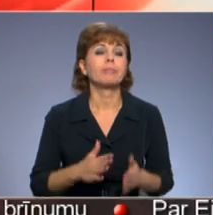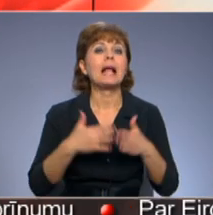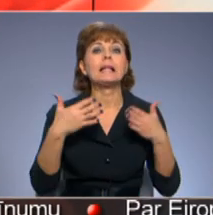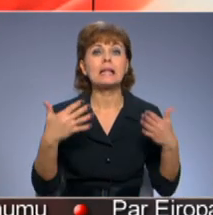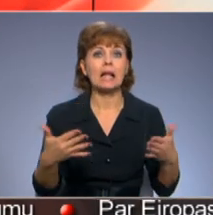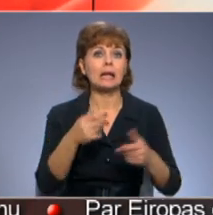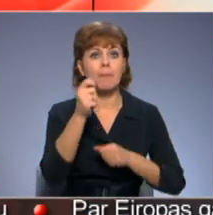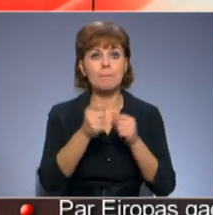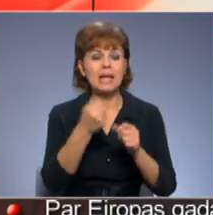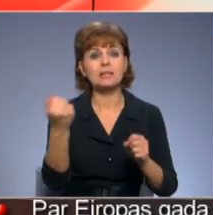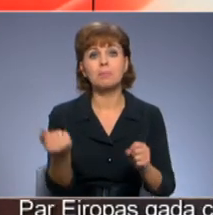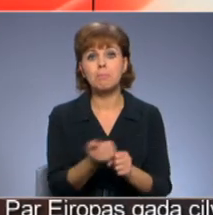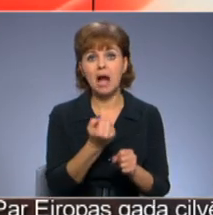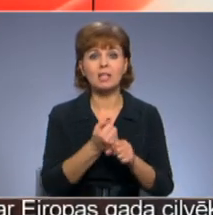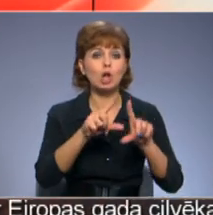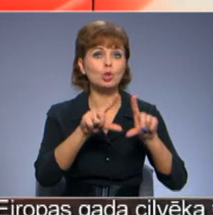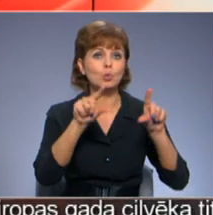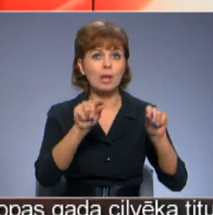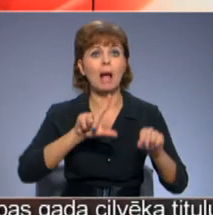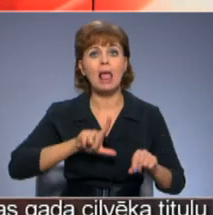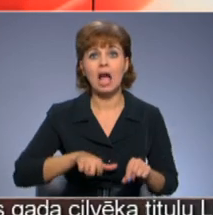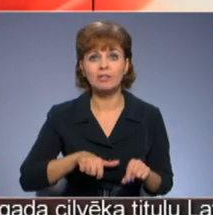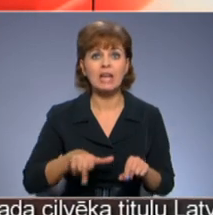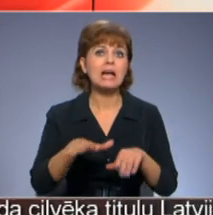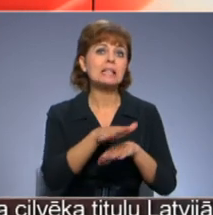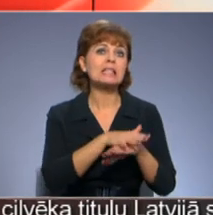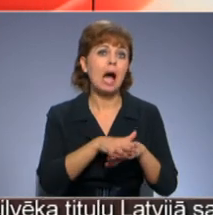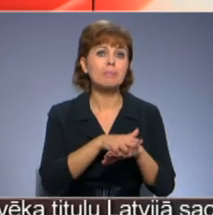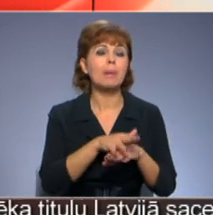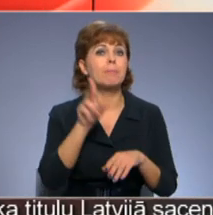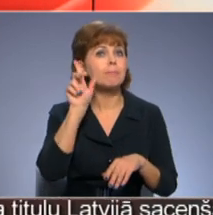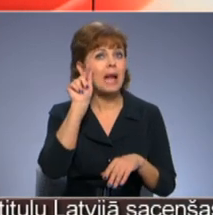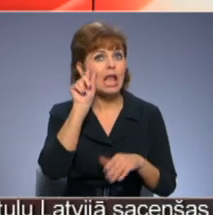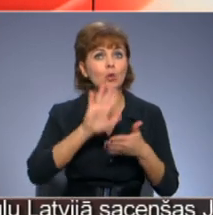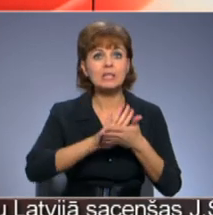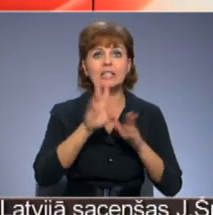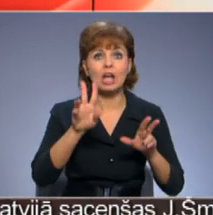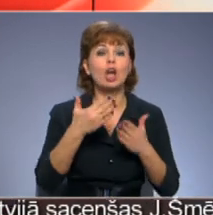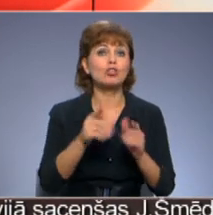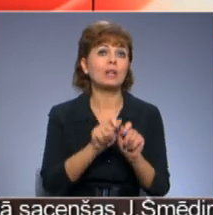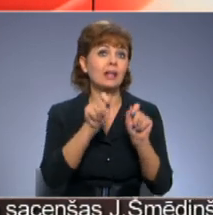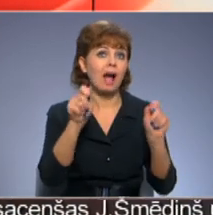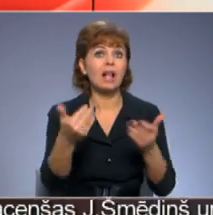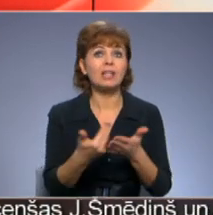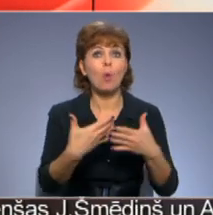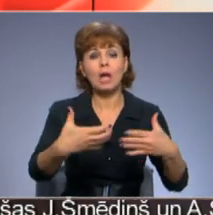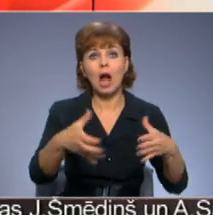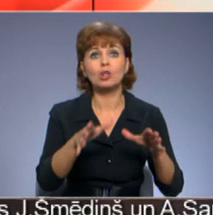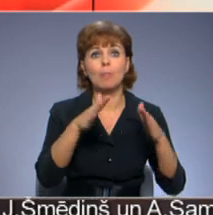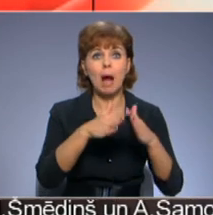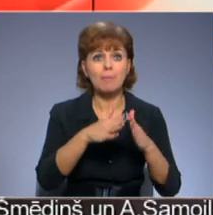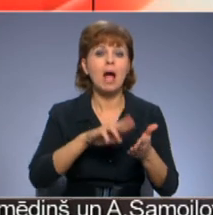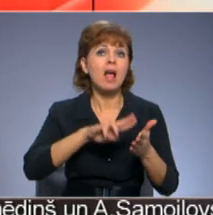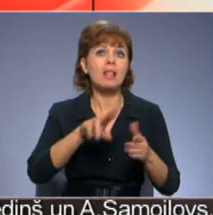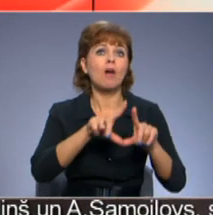Lielākajā piena pārstrādes uzņēmumā Latvijā akciju sabiedrībā Preļu sier šodien atklāta jaunā katlumāja, kas ļāvusi uzņēmumam pāriet no